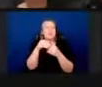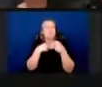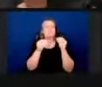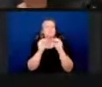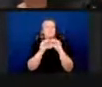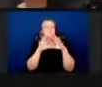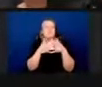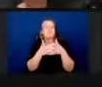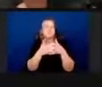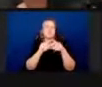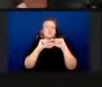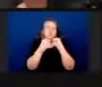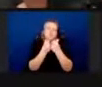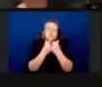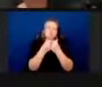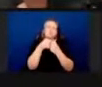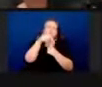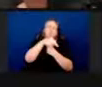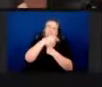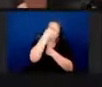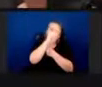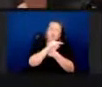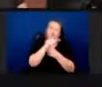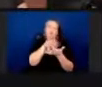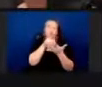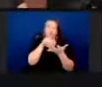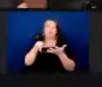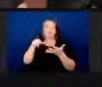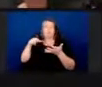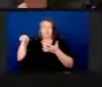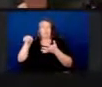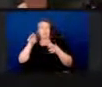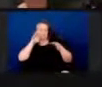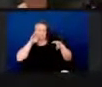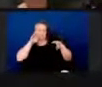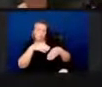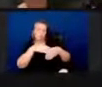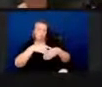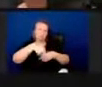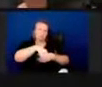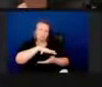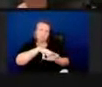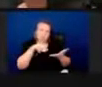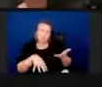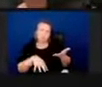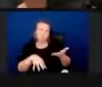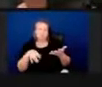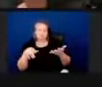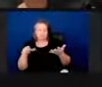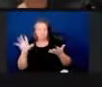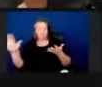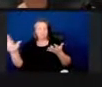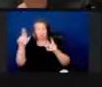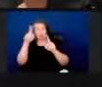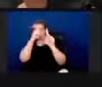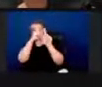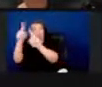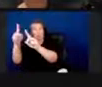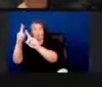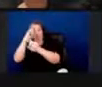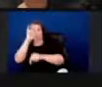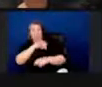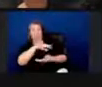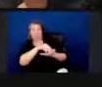moja, na tunahakikisha kuwa wanafunzi wote wanajumuishwa, wanawekwa katika vikundi vidogo